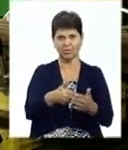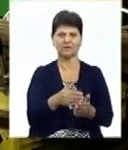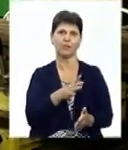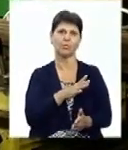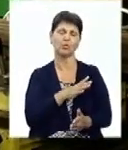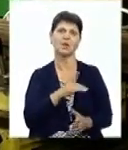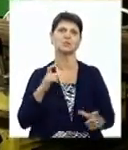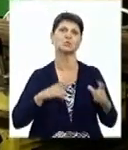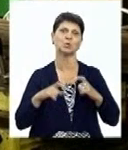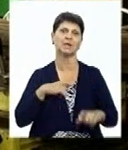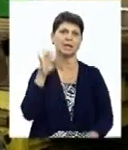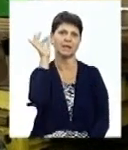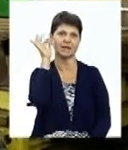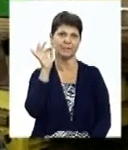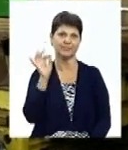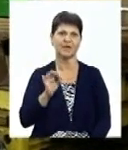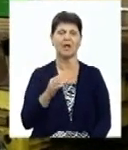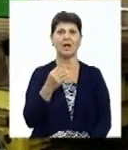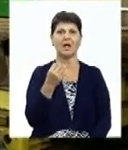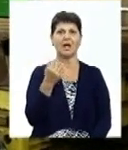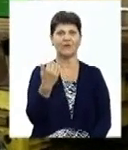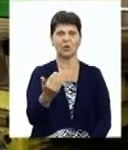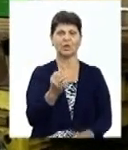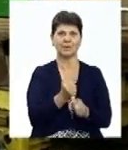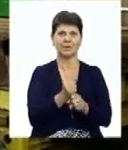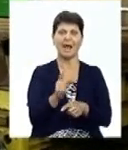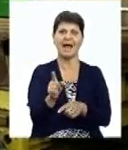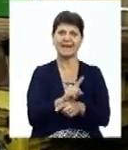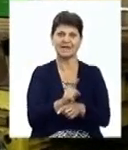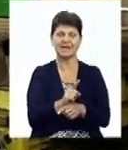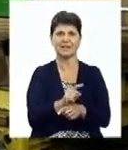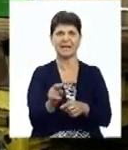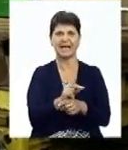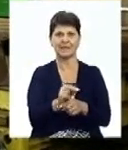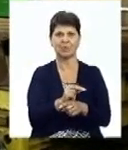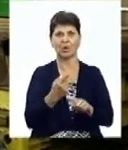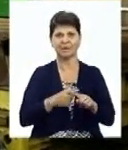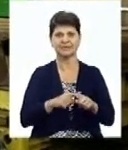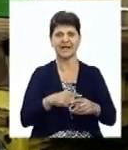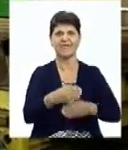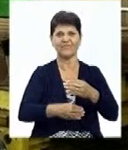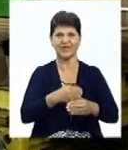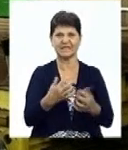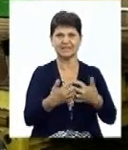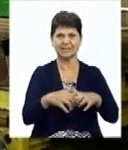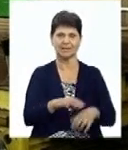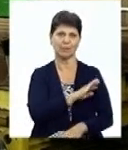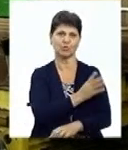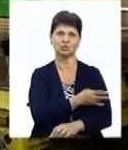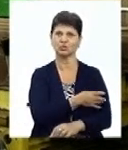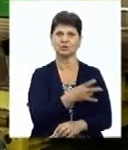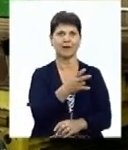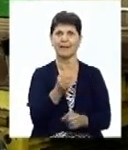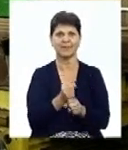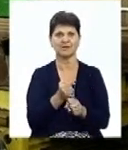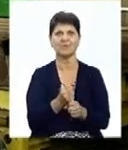проходили регламентні, ремонтні роботи, і що ці верстати не працювали в такому режимі потужному, як на підприємствах.